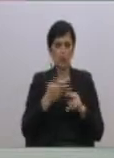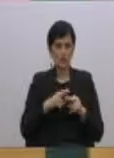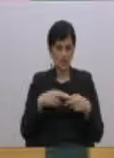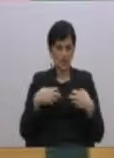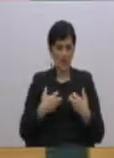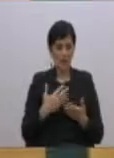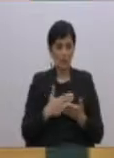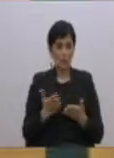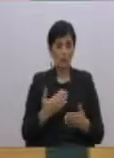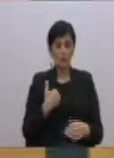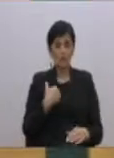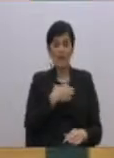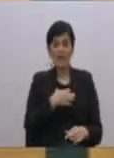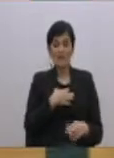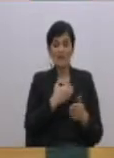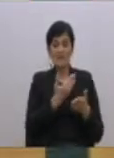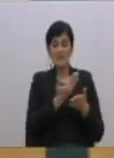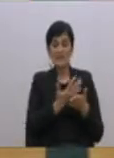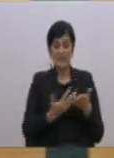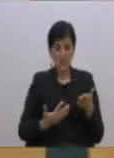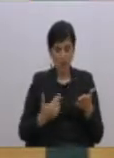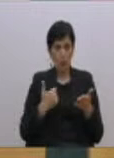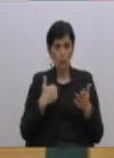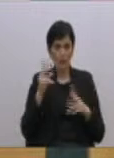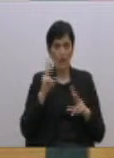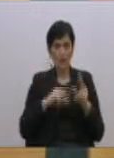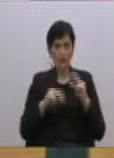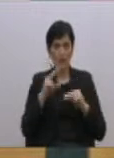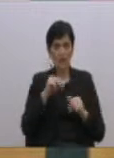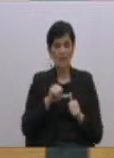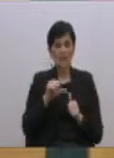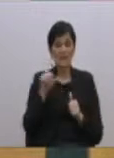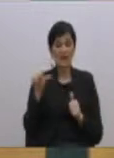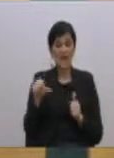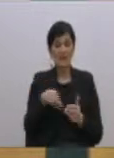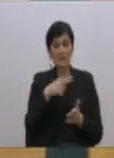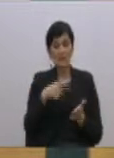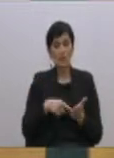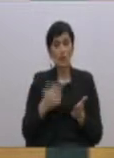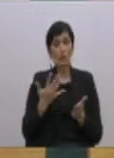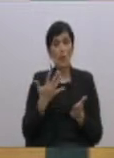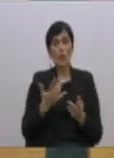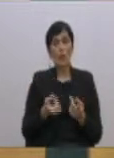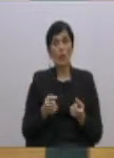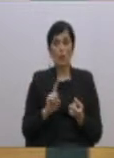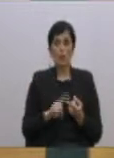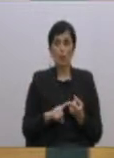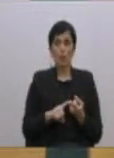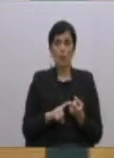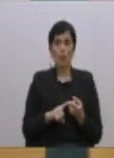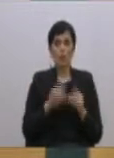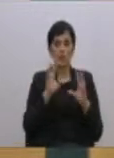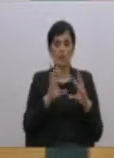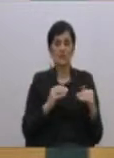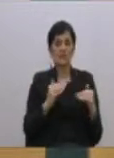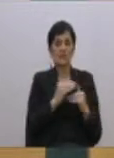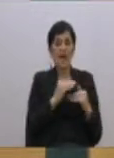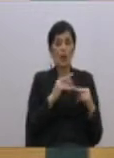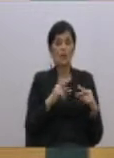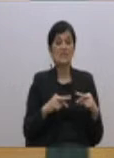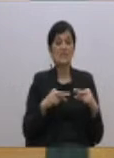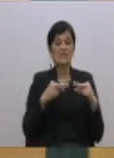ჩვენ ყველა ძირითადი რეკომენდაცია გავითვალისწინეთ გარდა იმ საკითხებისა, რომელიც უკავშირდება საკონსტიტუციო